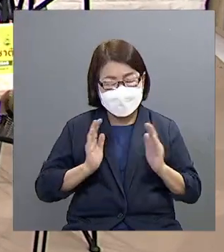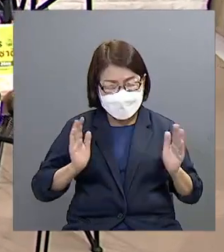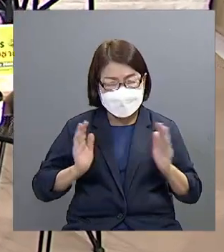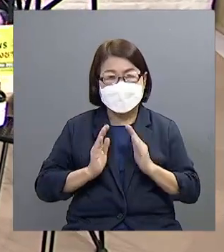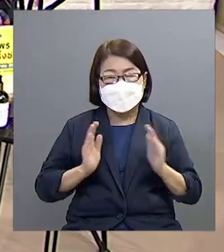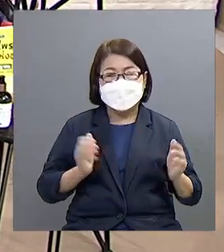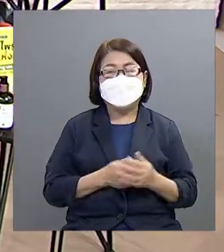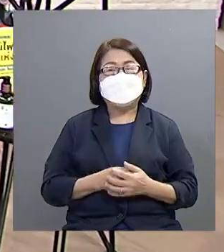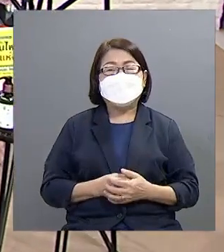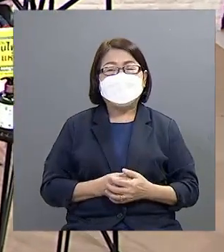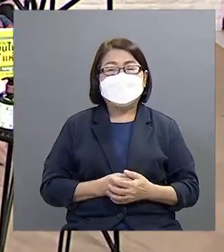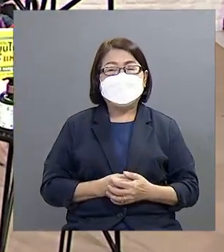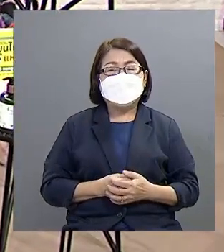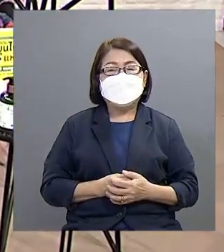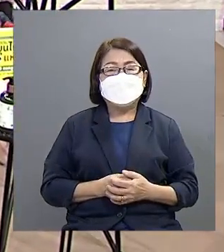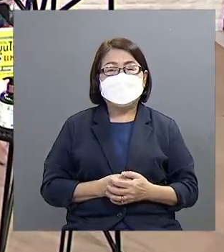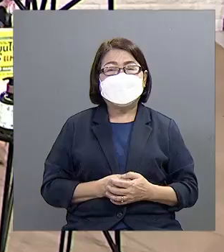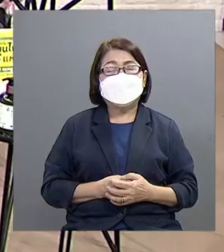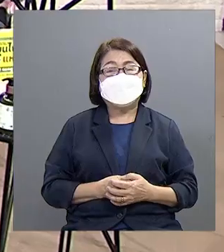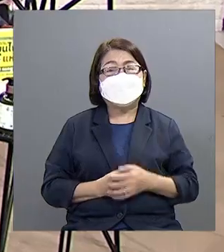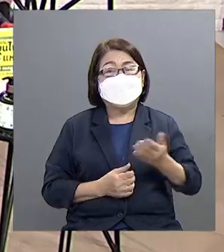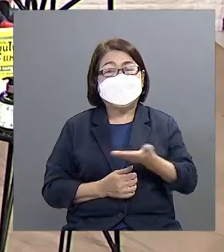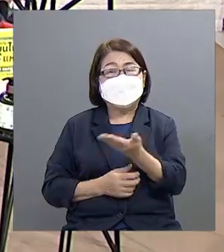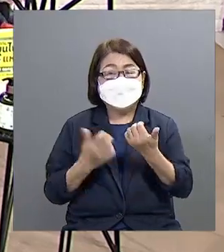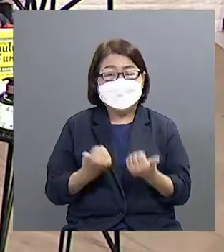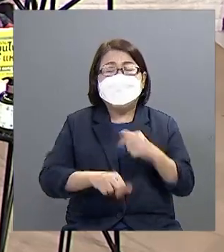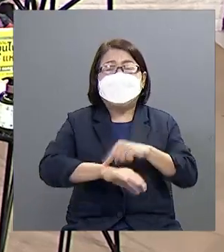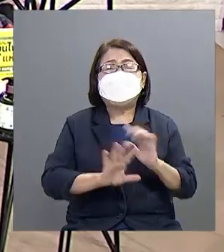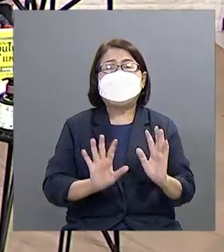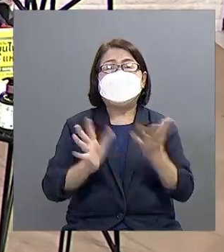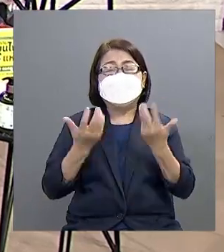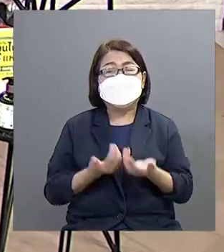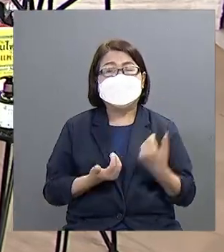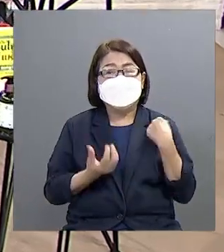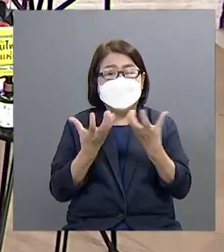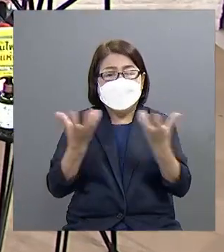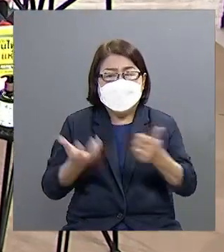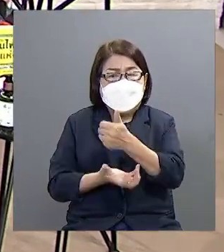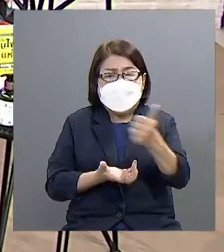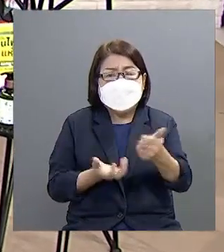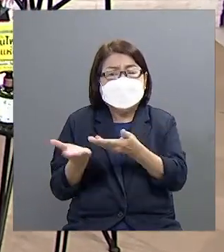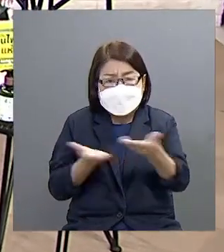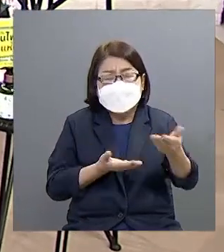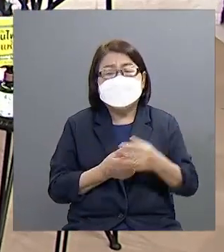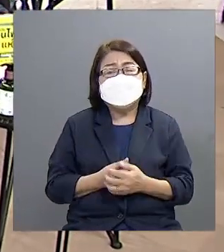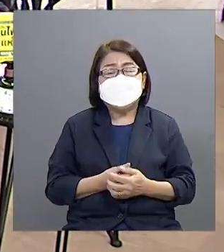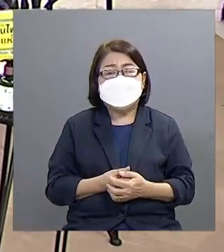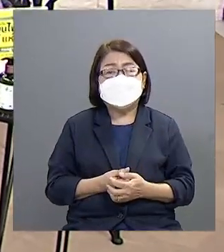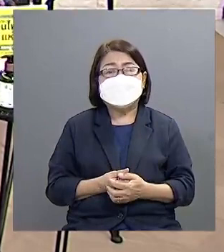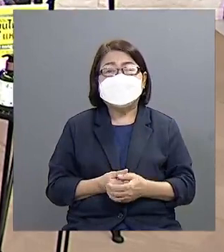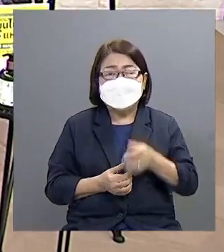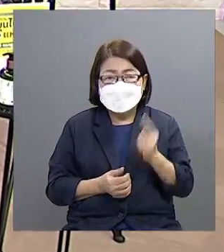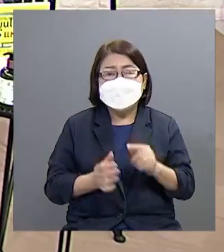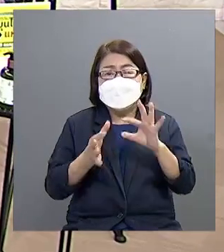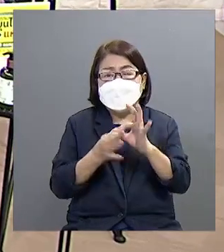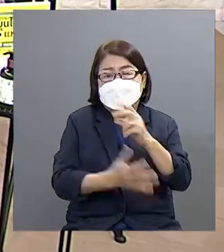ณครับคุณผู้ชมครับหมดเวลาแล้วนะครับวันนี้ของน่าสนใจเยอะเลยไปดูและเน้นย้ำนะครับเราใช้เพื่อการแพทย์สันทนาการและความ